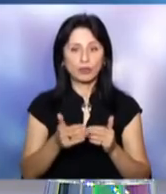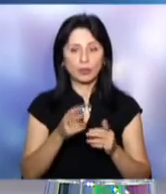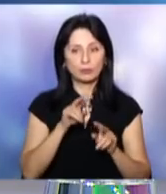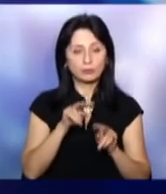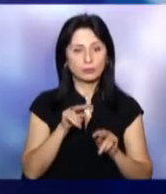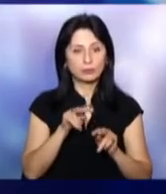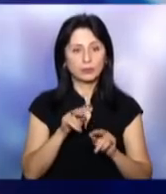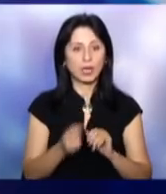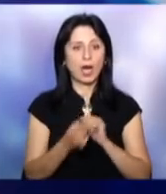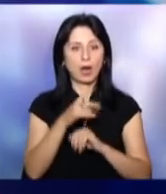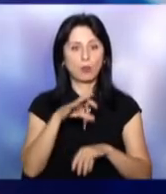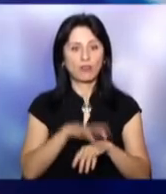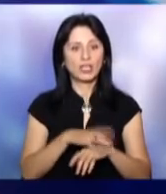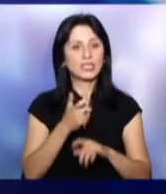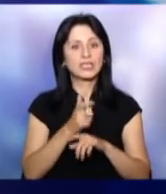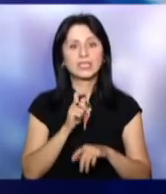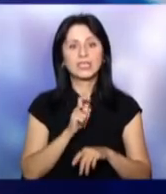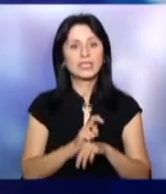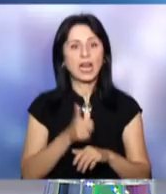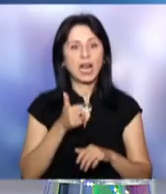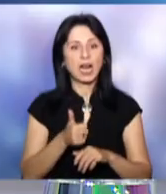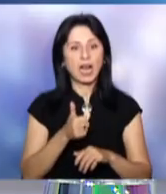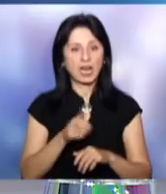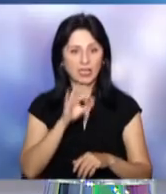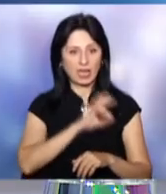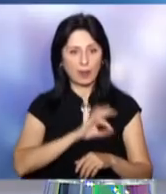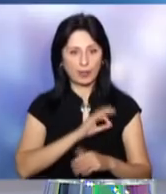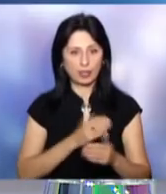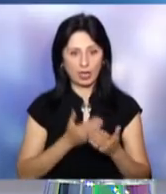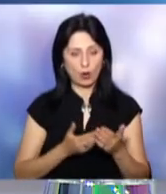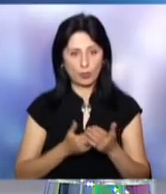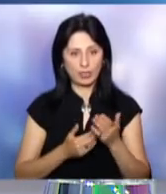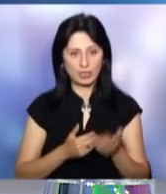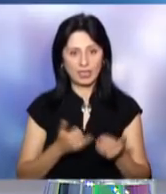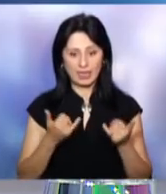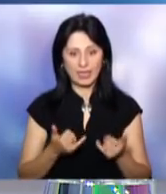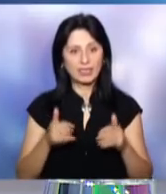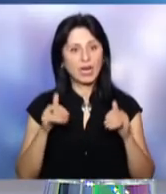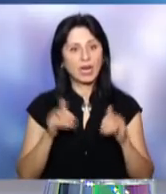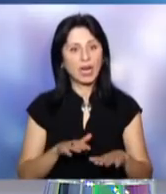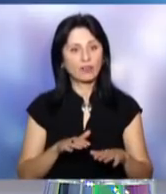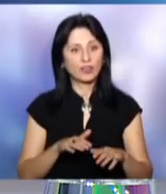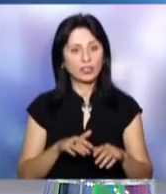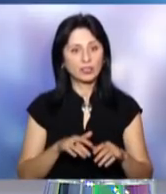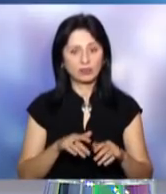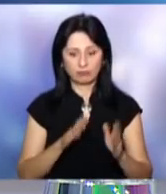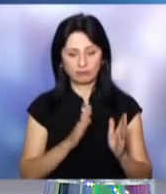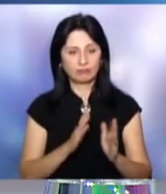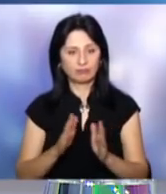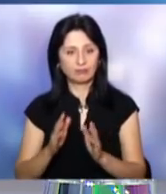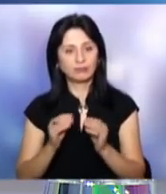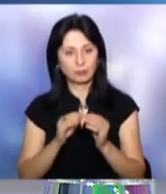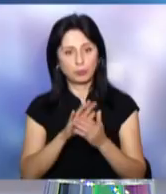დაკვირვებით აღმოვაჩინეთ, ძალიან კარგად გამოიყენა ეს რეკომენდაციები. დღეს გადავწყვიტეთ არ დავარღვიოთ